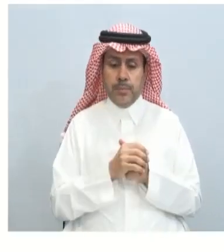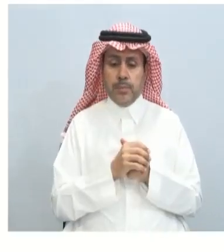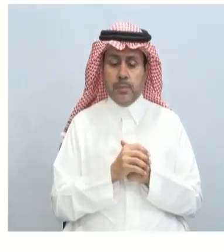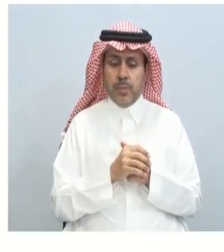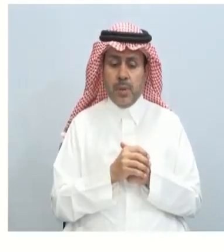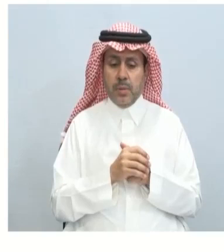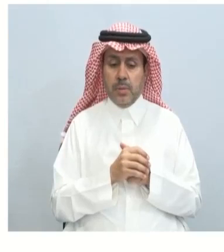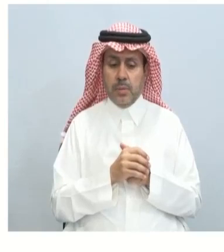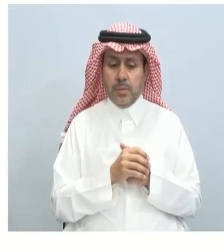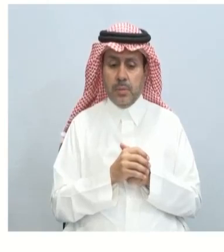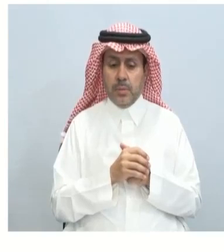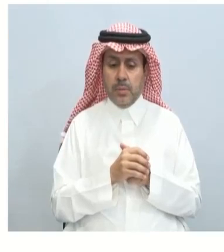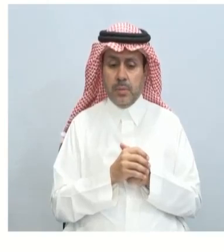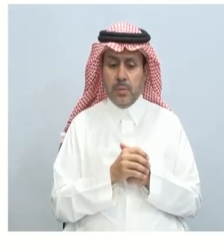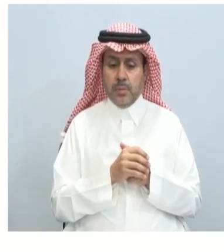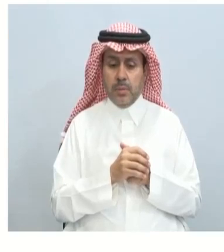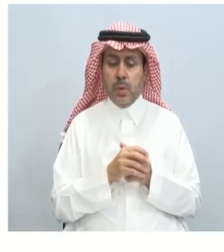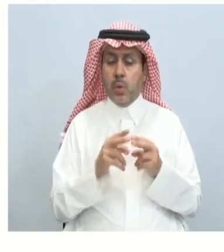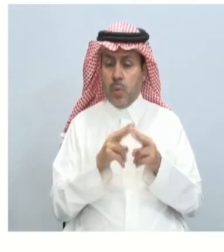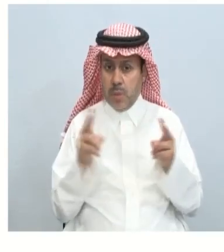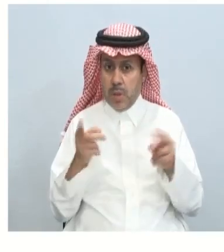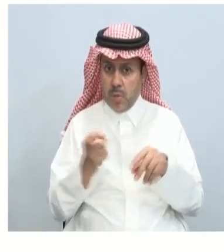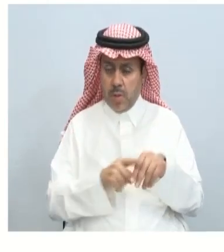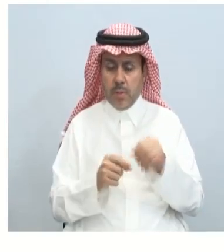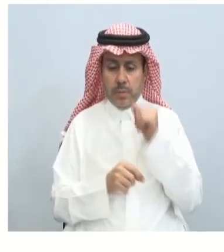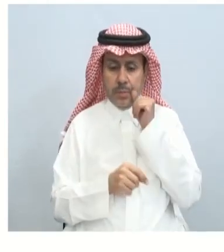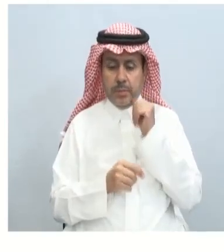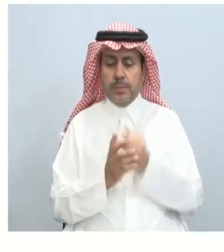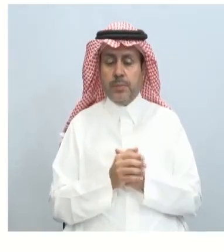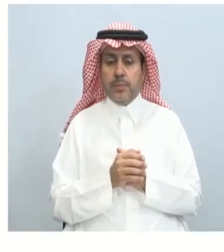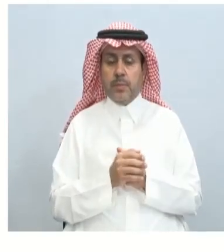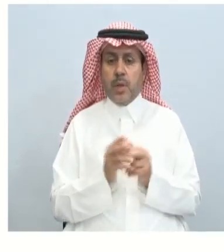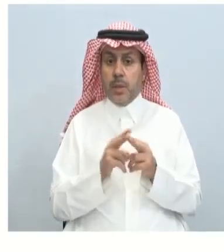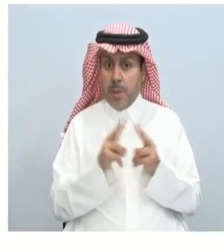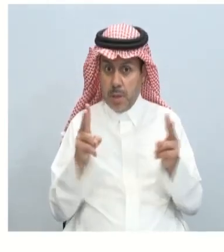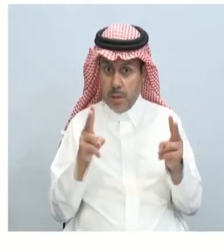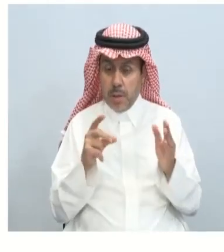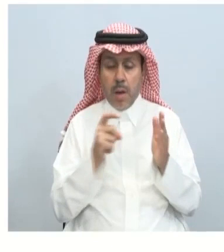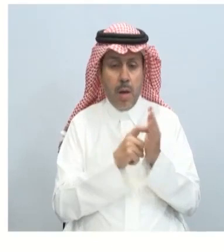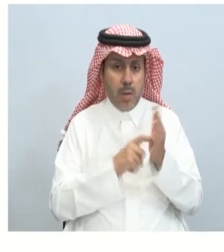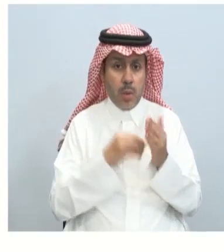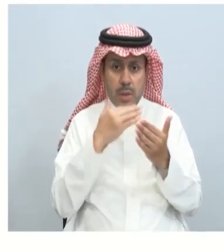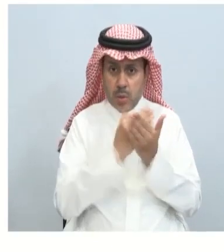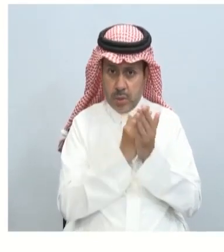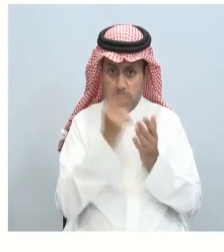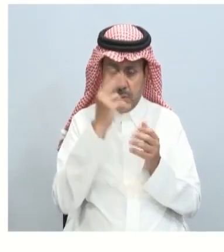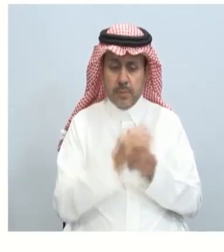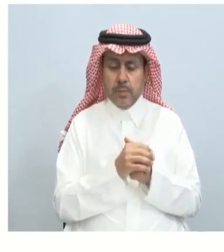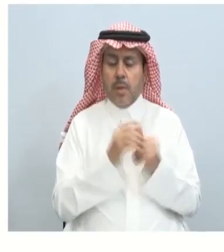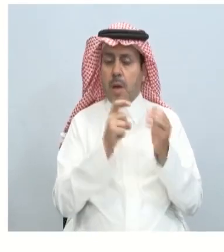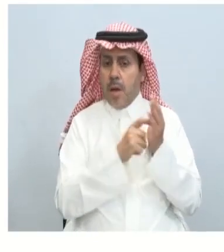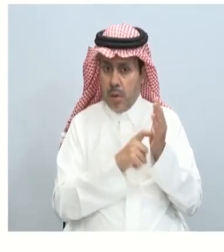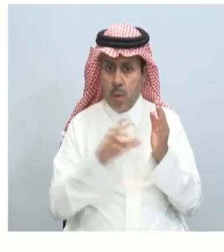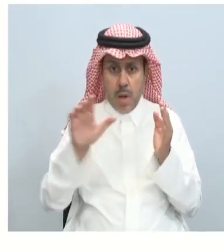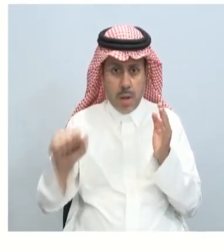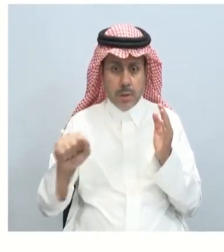ما يوجد عندكم في الكتاب يتبين مما سبق ان ان القانون يقسم على قسمين قانون